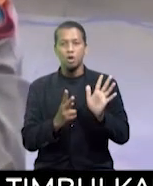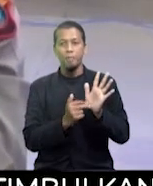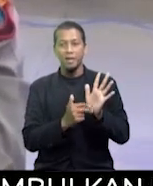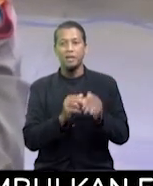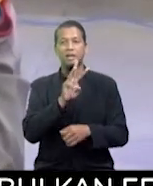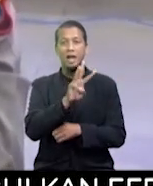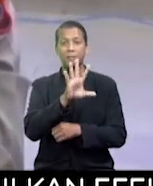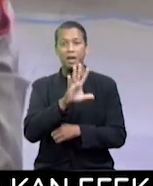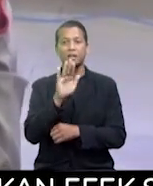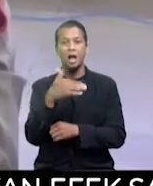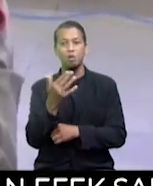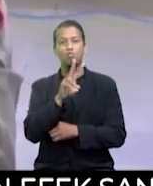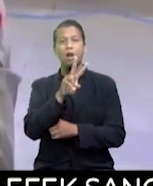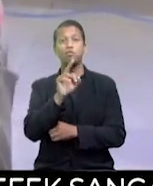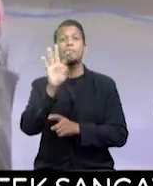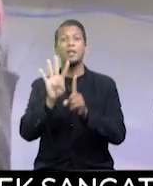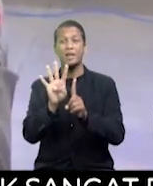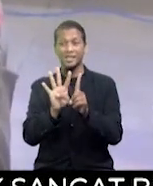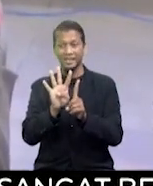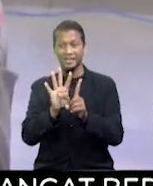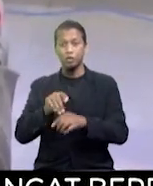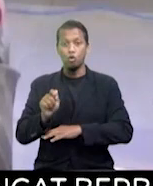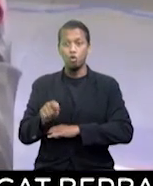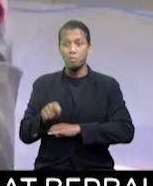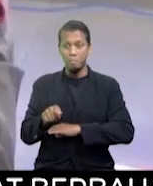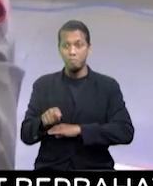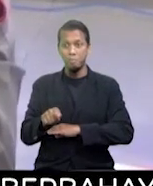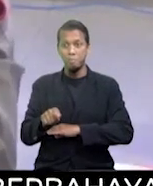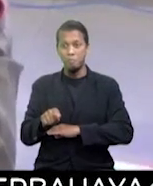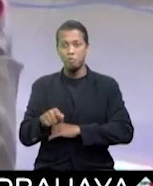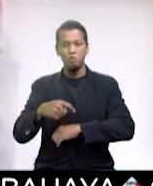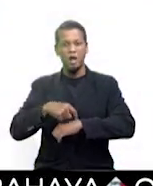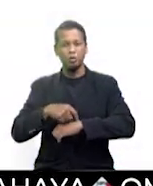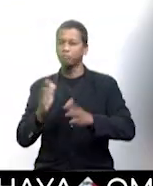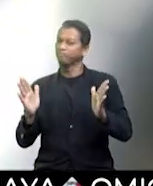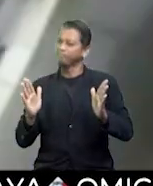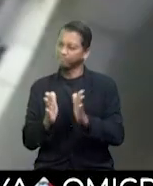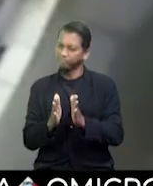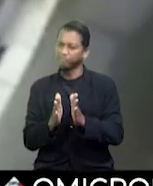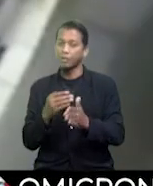2014 dengan ancaman hukuman paling singkat 3 tahun.